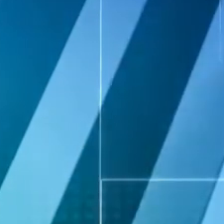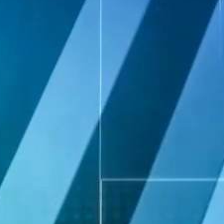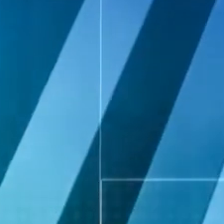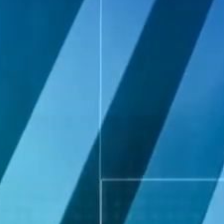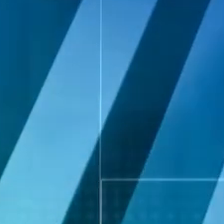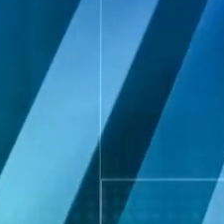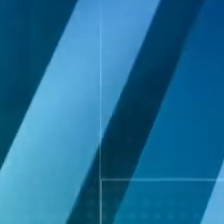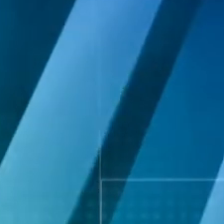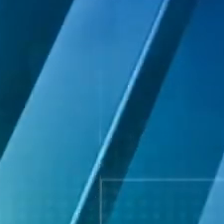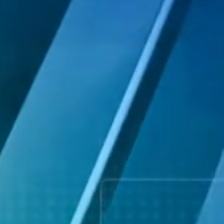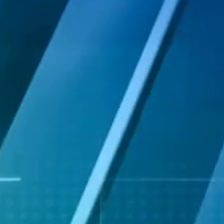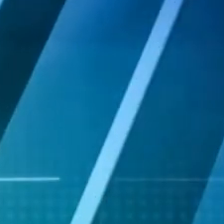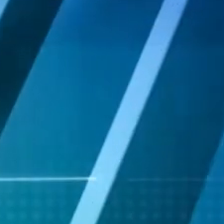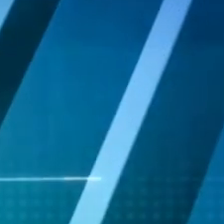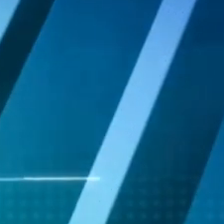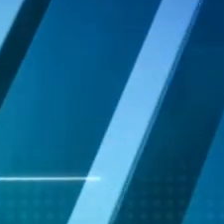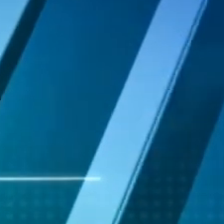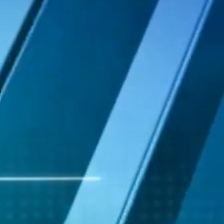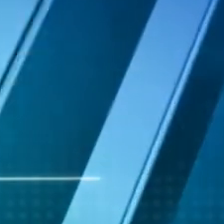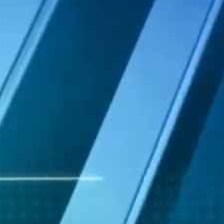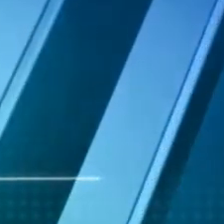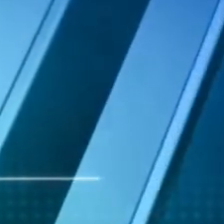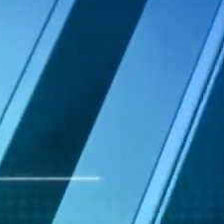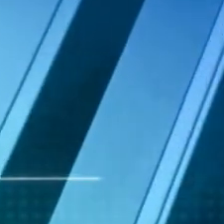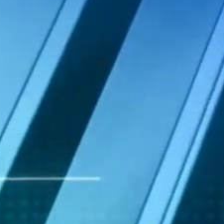МУЗЫКАЛЬНАЯ ЗАСТАВКА